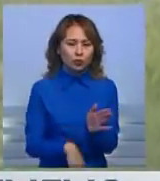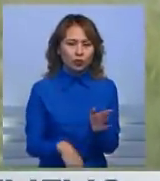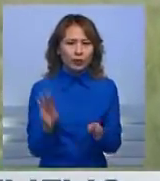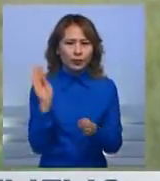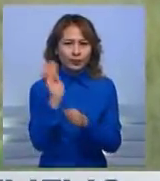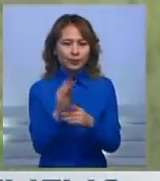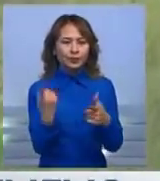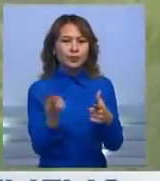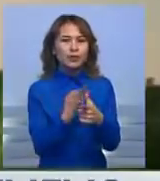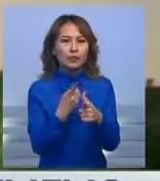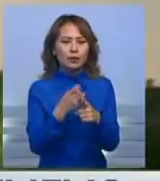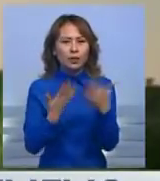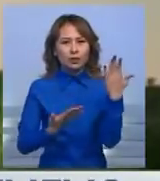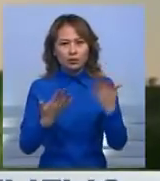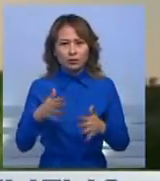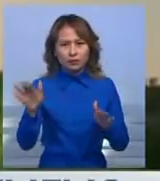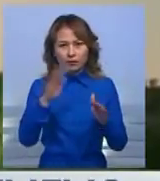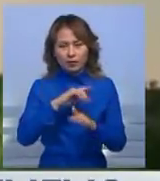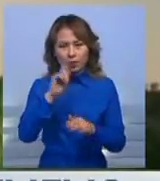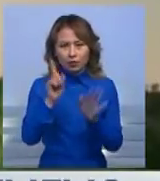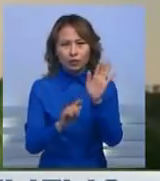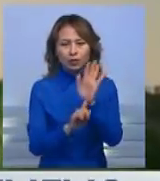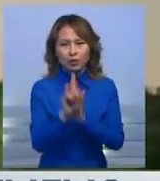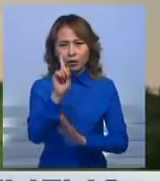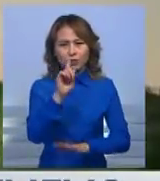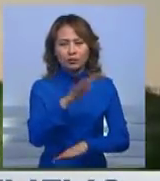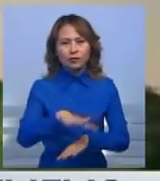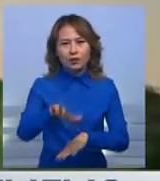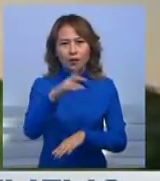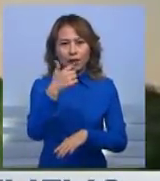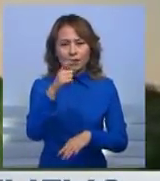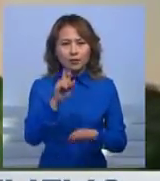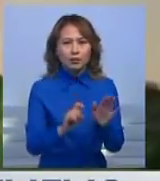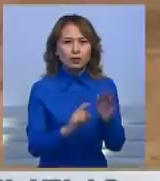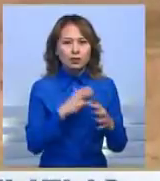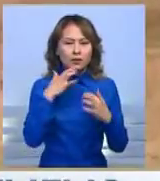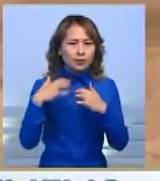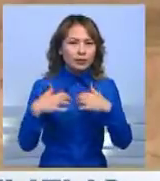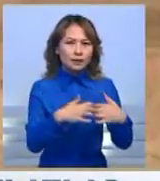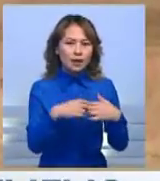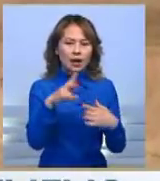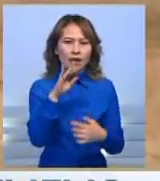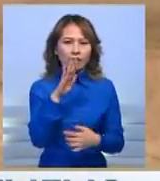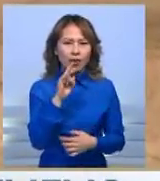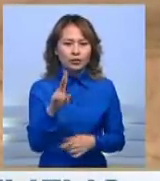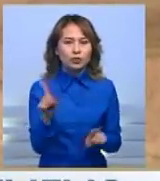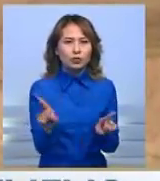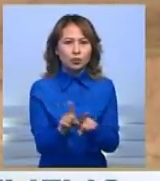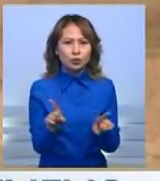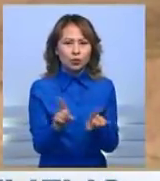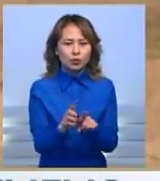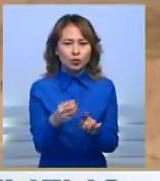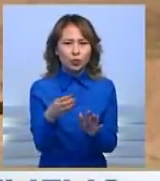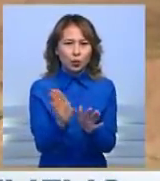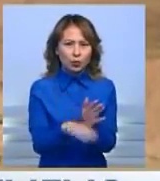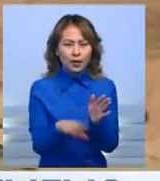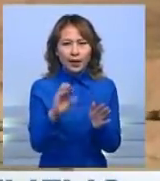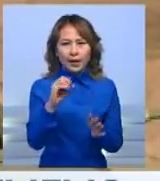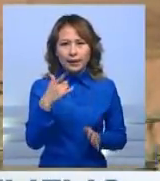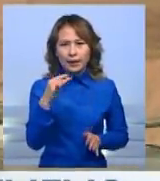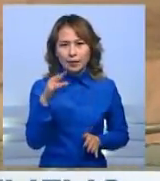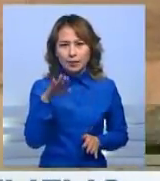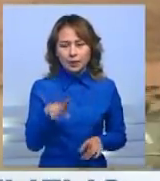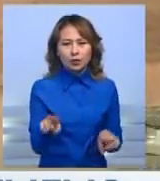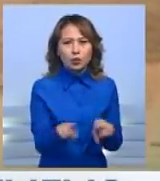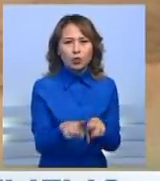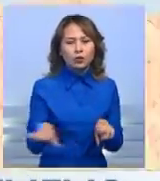Сириямен шекарасынан тыныштық кетсе, бір жағынан Жерорта теңізінде газ кен орнына таласып жатқан Ливанмен арасында қақтығыста ушығуда. Египеттік Синай